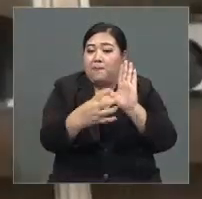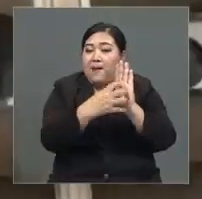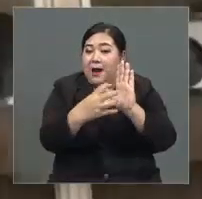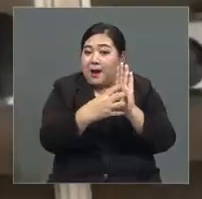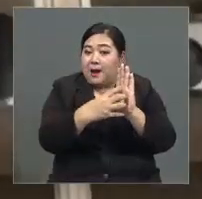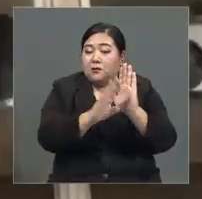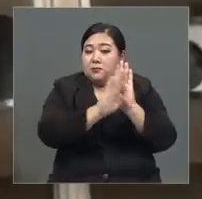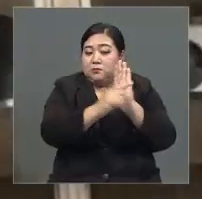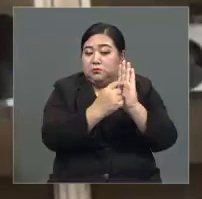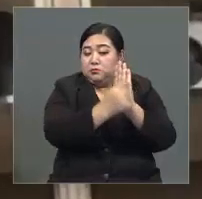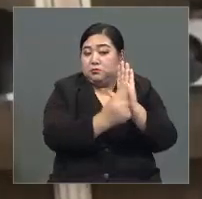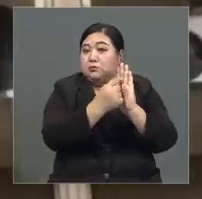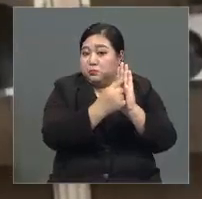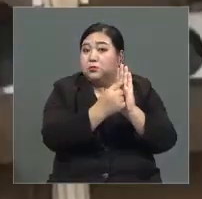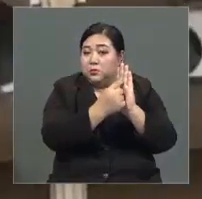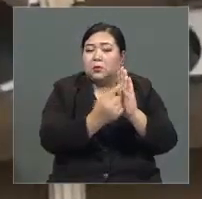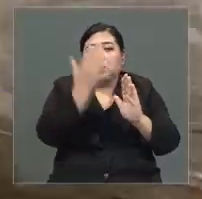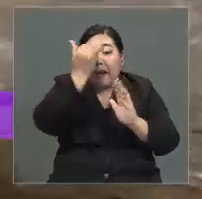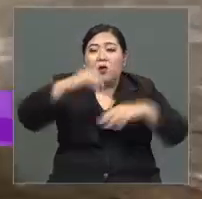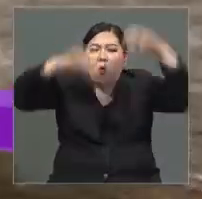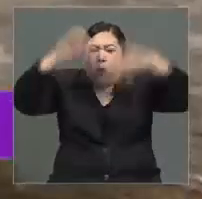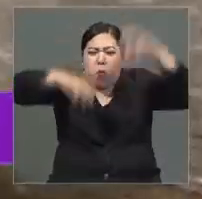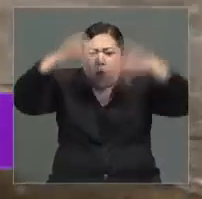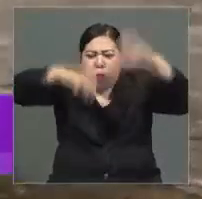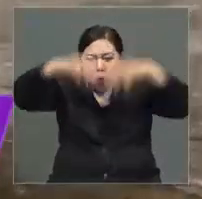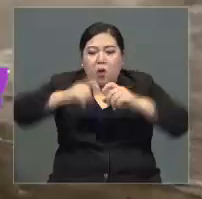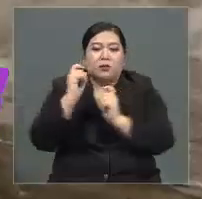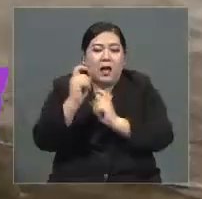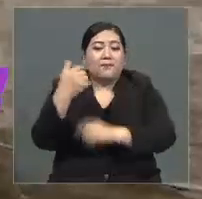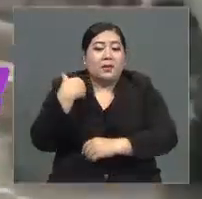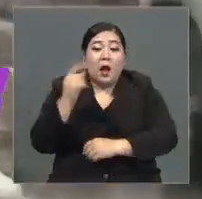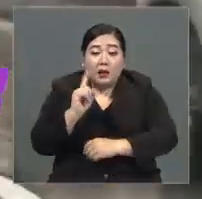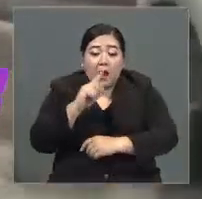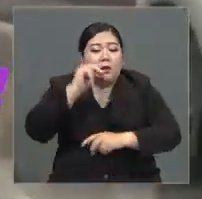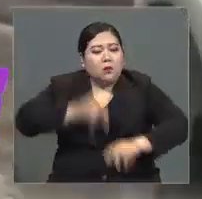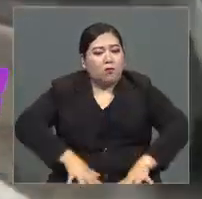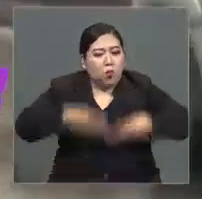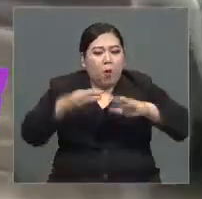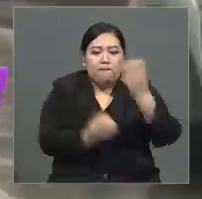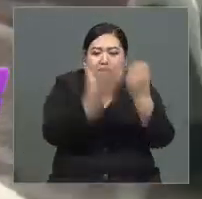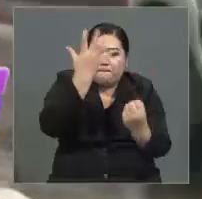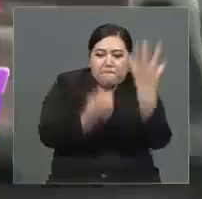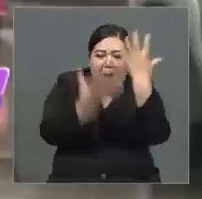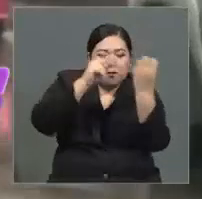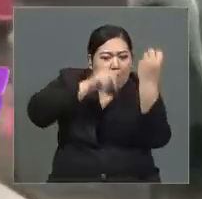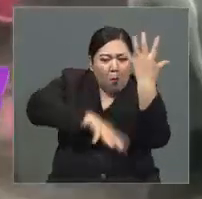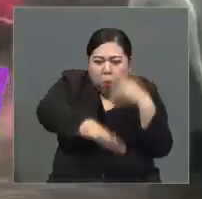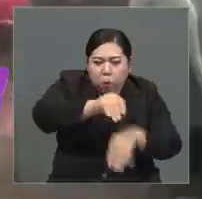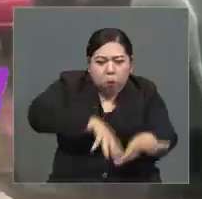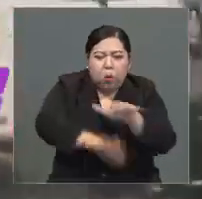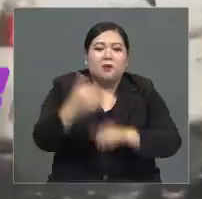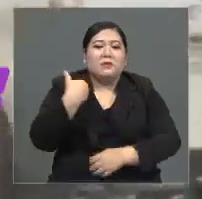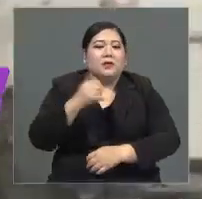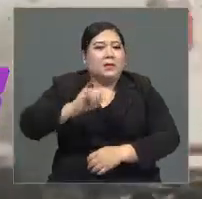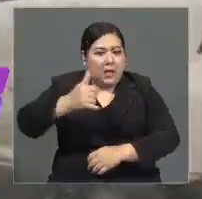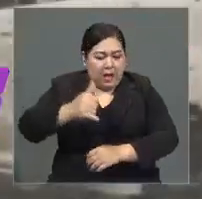ออกเฉียงเหนือตอนล่างเพราะว่าอันตรายจากฝนที่ตกหนักครับที่อาจทำให้เกิดน้ำท่วมฉับพลันน้ำป่าไหลหลากได้ส่วนมรสุมตะวันตก